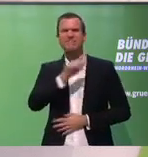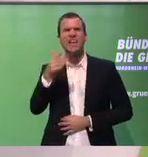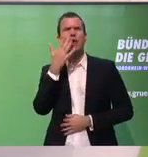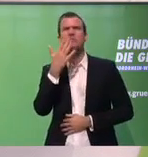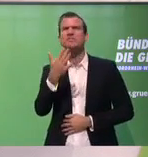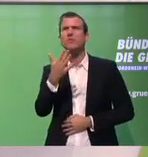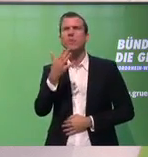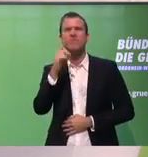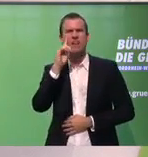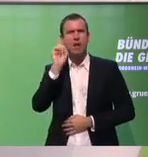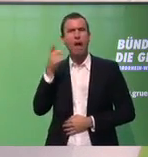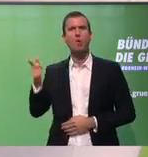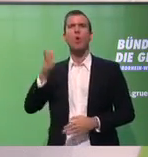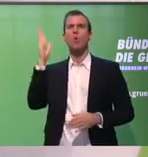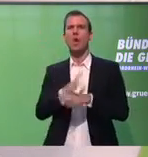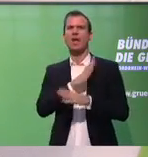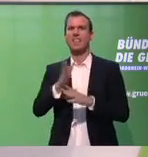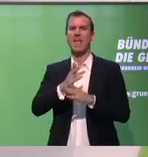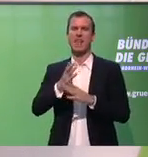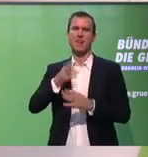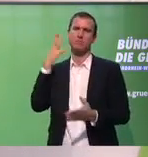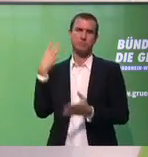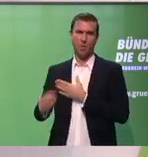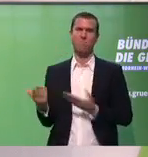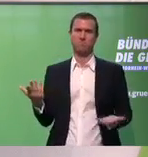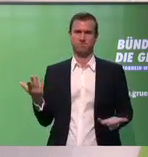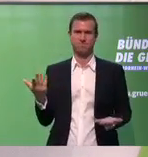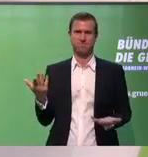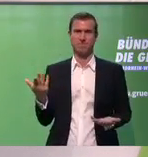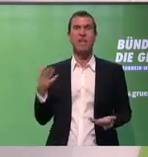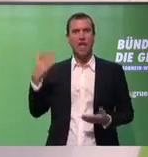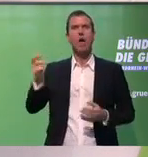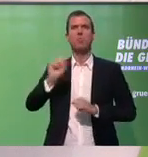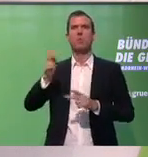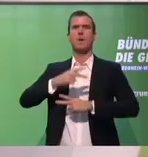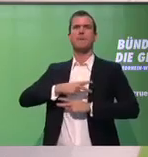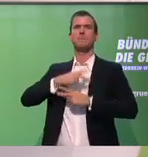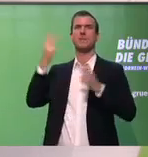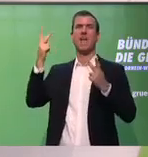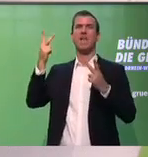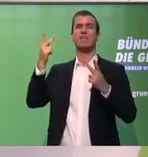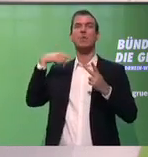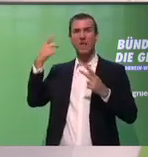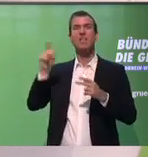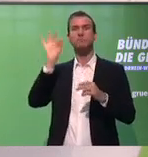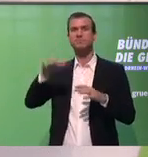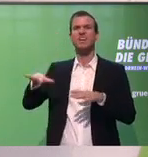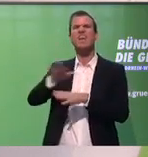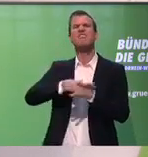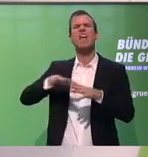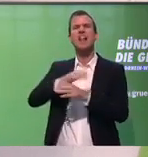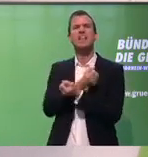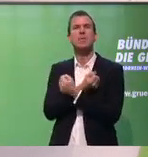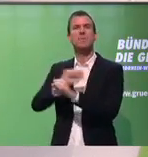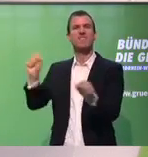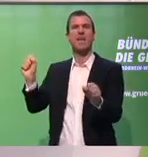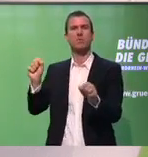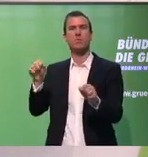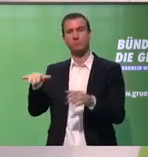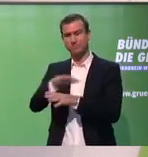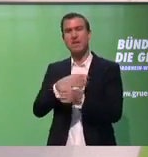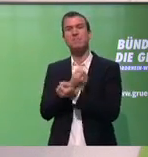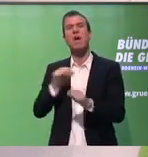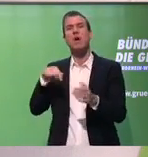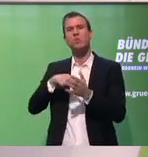glaube ich, ist er auch, glaube ich, verurteilt worden, aber zumindest auch dann dadurch sehr bekannt geworden durch eine Feldbefreiung, was ein Feld anging, was